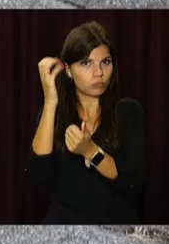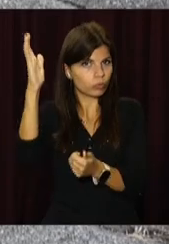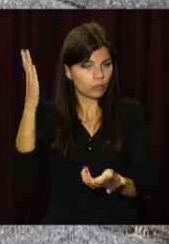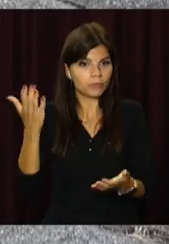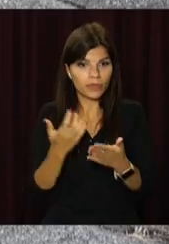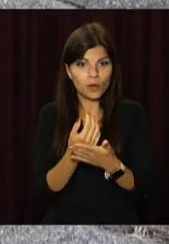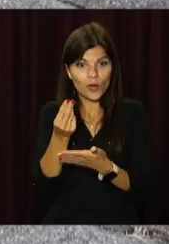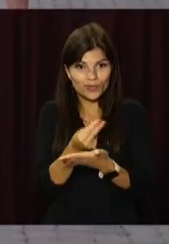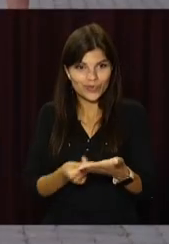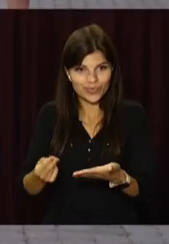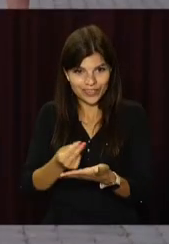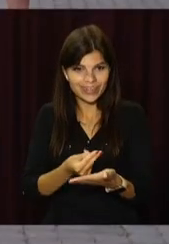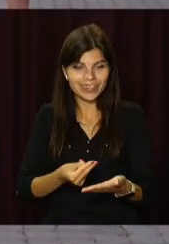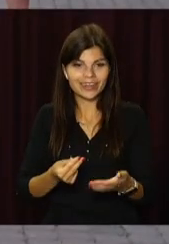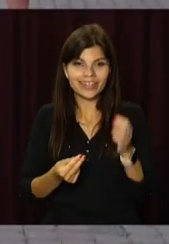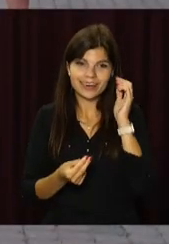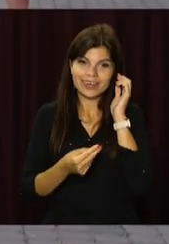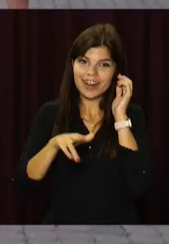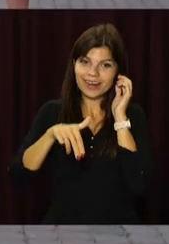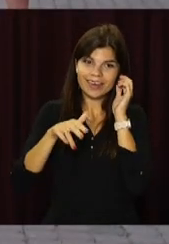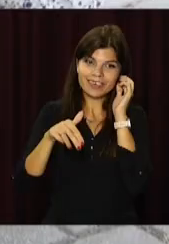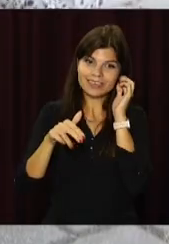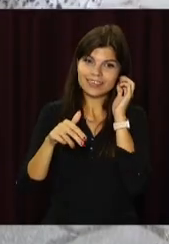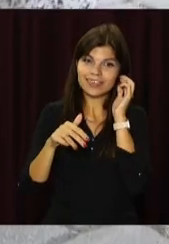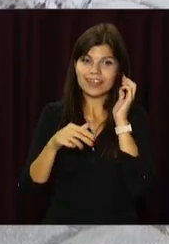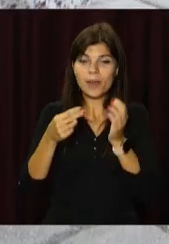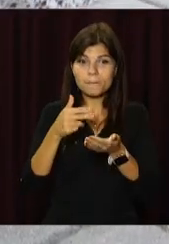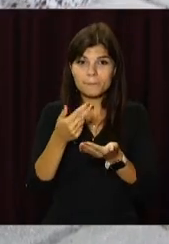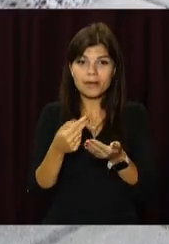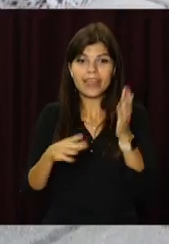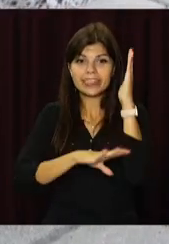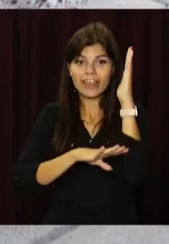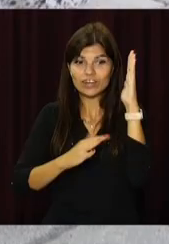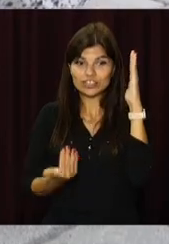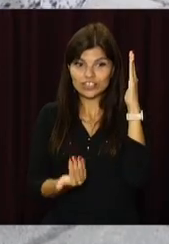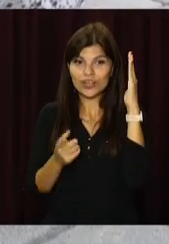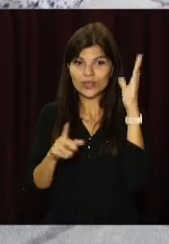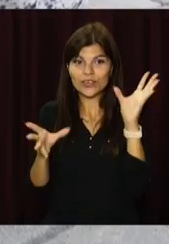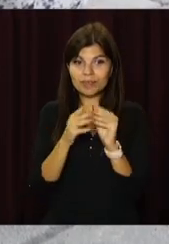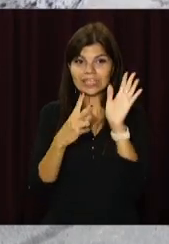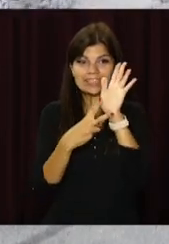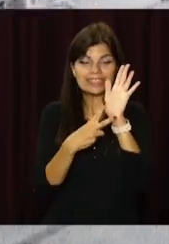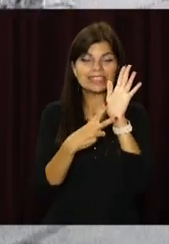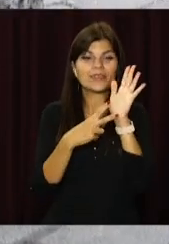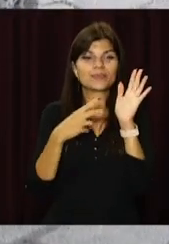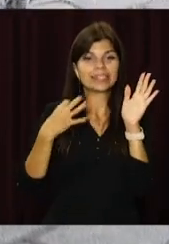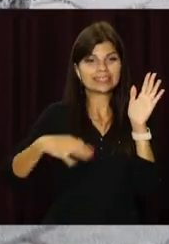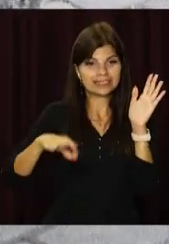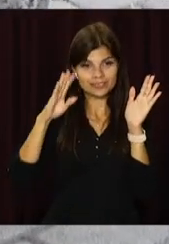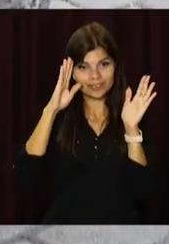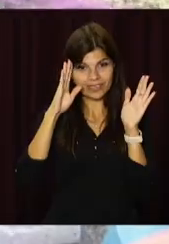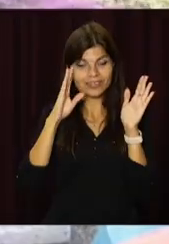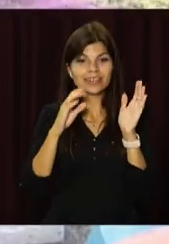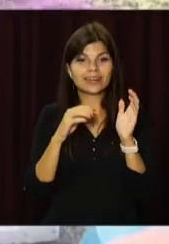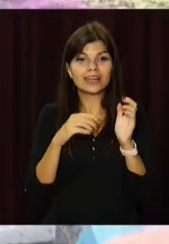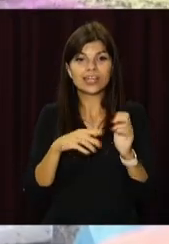тему донорства крейдою на асфальті та фарбами на банері. Намалювала дерево життя разом із 7-річним сином Яромиром і Тетяна